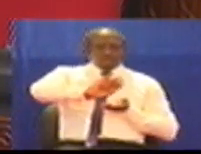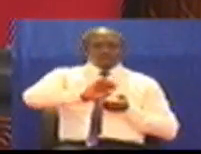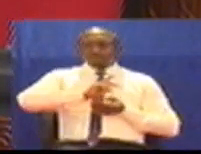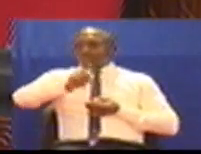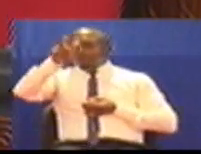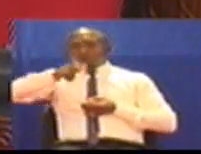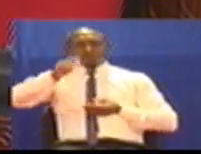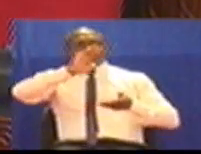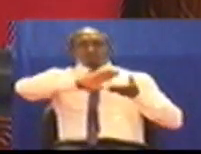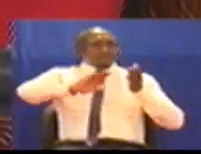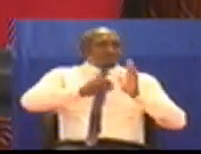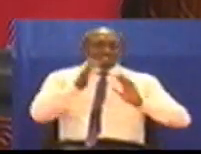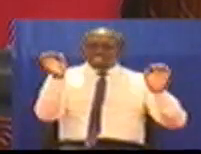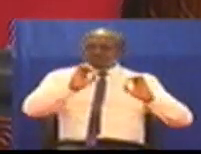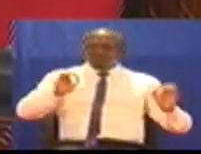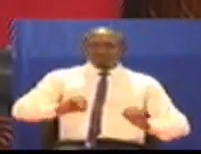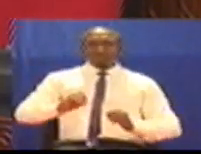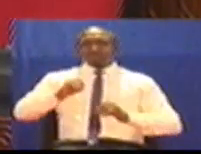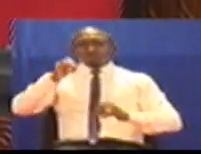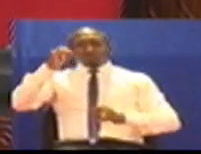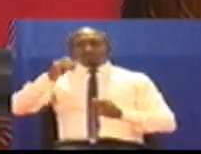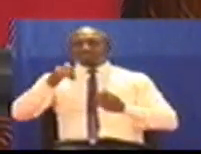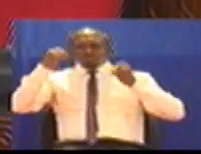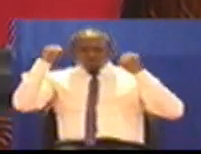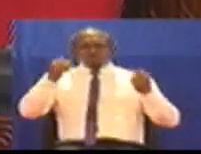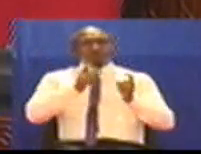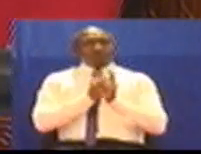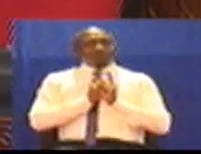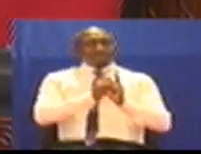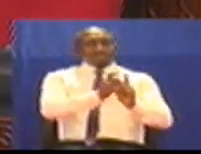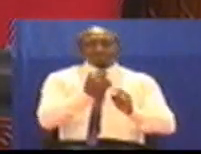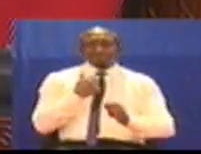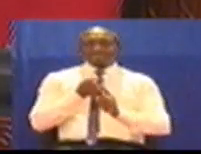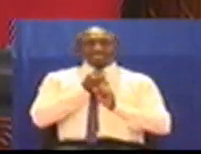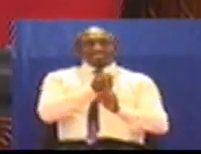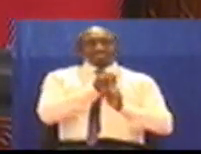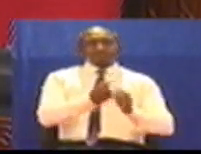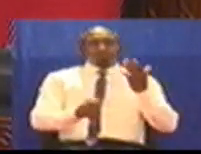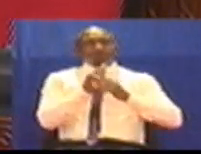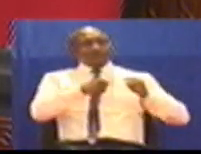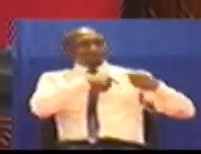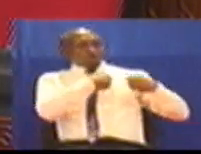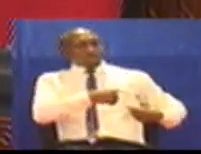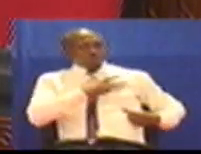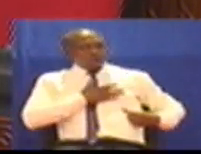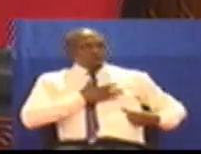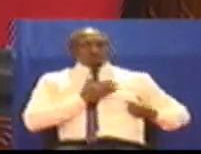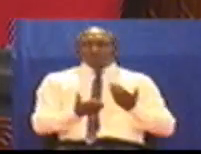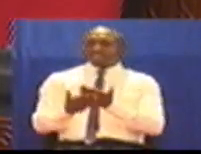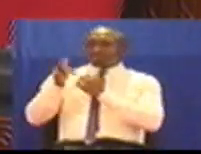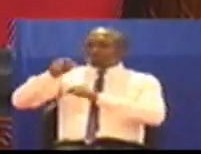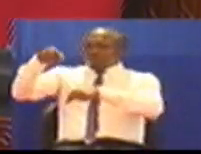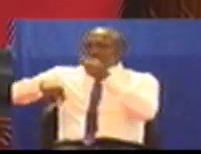wanaoaminiana, inakuwa ngumu katika kuwafuatilia. Naomba nilisisitize hilo kutoka kwenye sakafu ya moyo wangu, tuwasaidie walemavu kwa